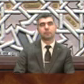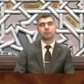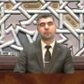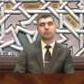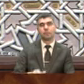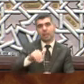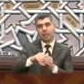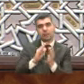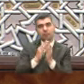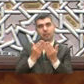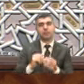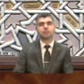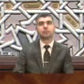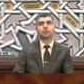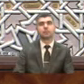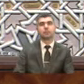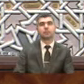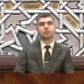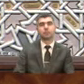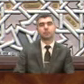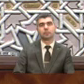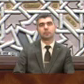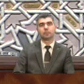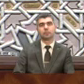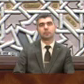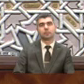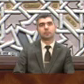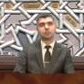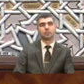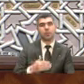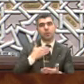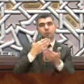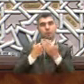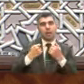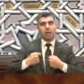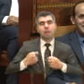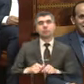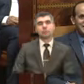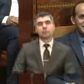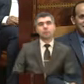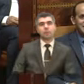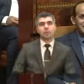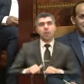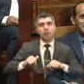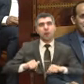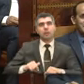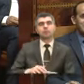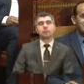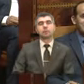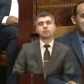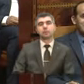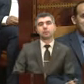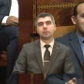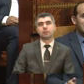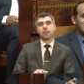المجموعة النيابية، تفضلي سيدة النائبة. شكرا سيد الرئيس، سيدة الوزيرة المحترمة، في هذا